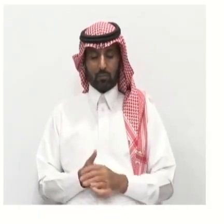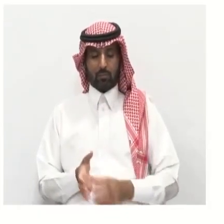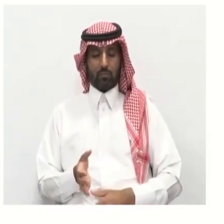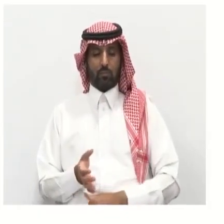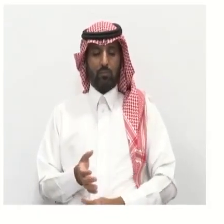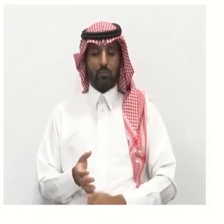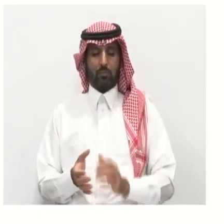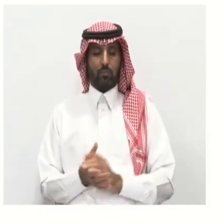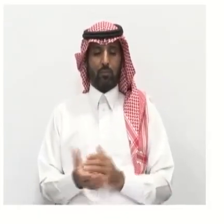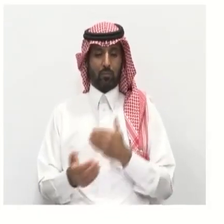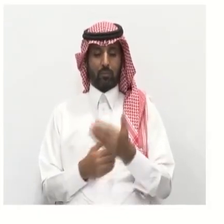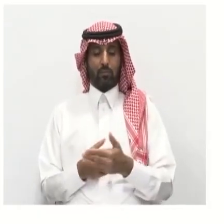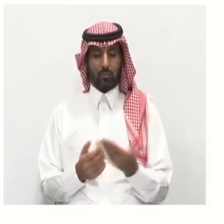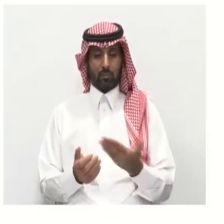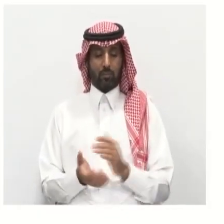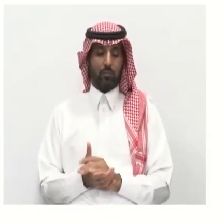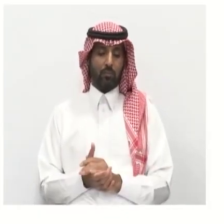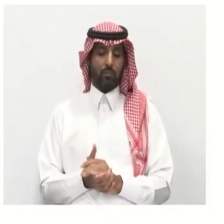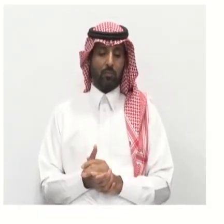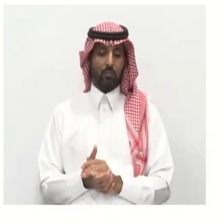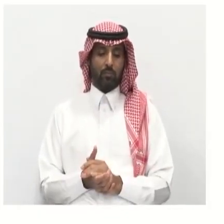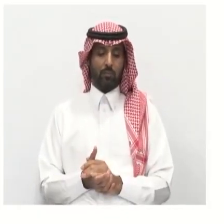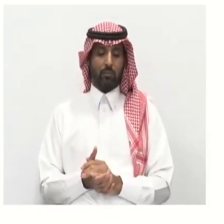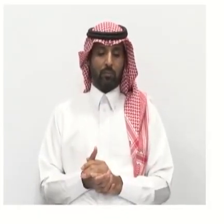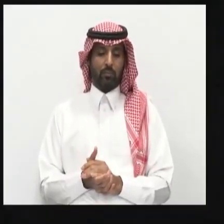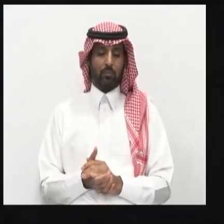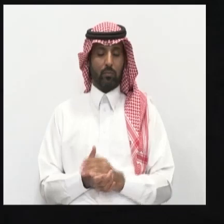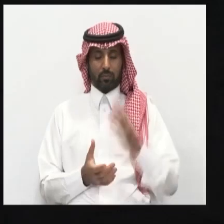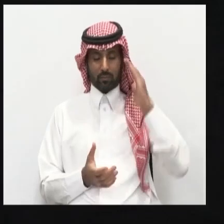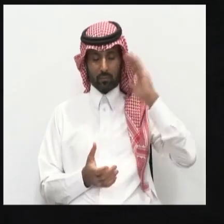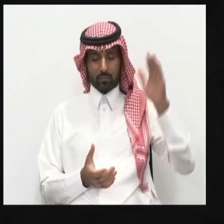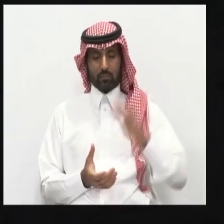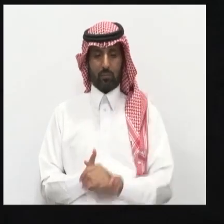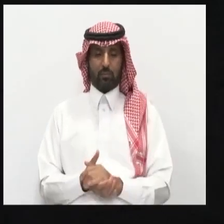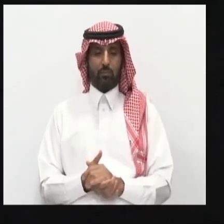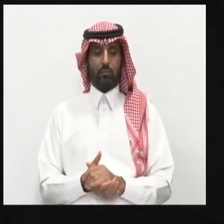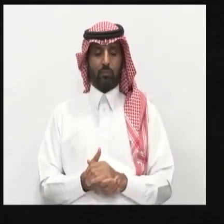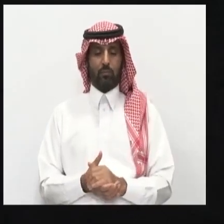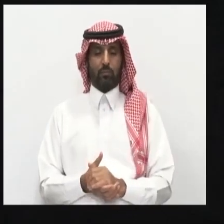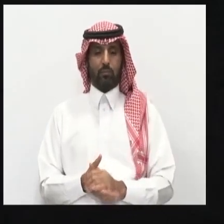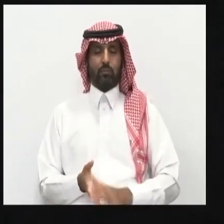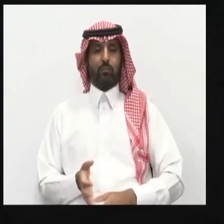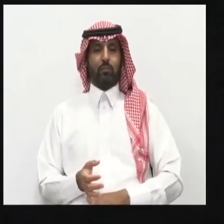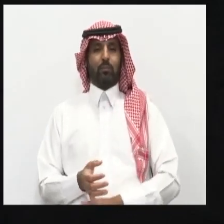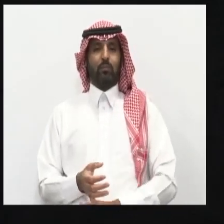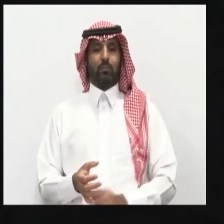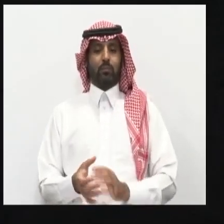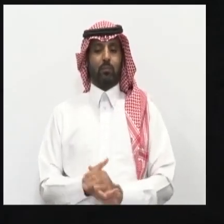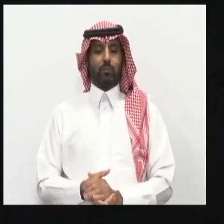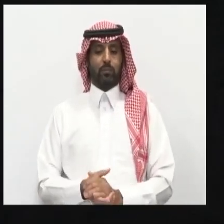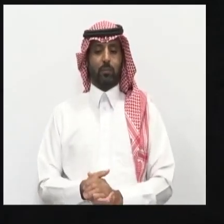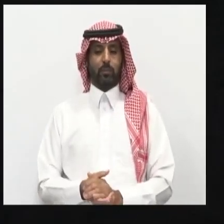الى هنا انتهينا من درس التفاعلات التي تكون غاز استودعكم الله والسلام عليكم ورحمه الله